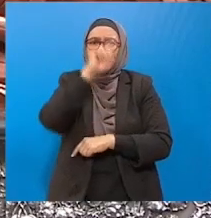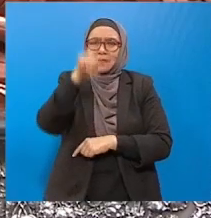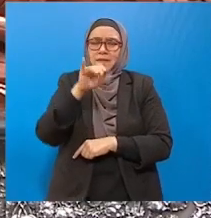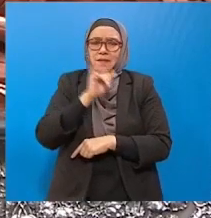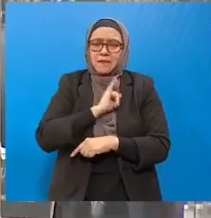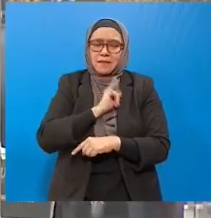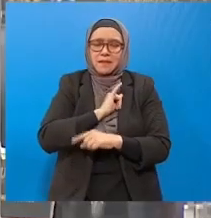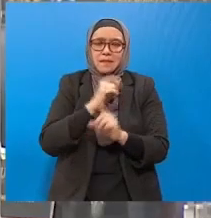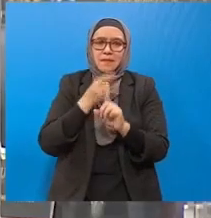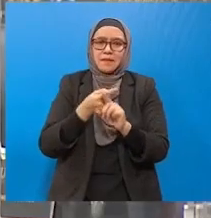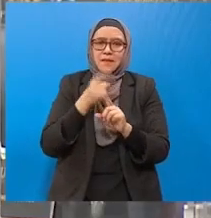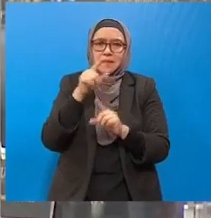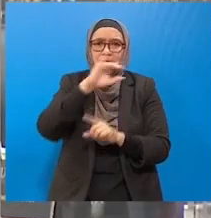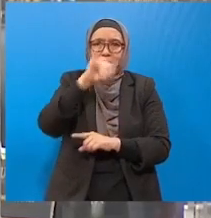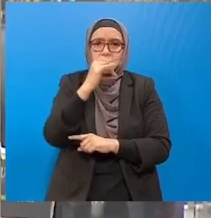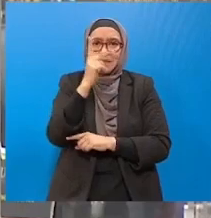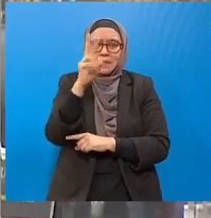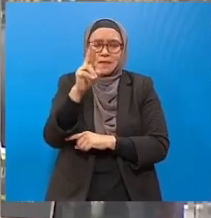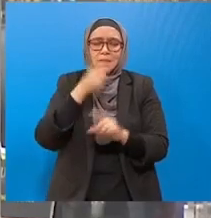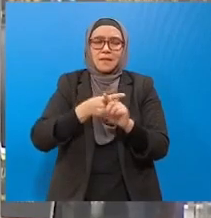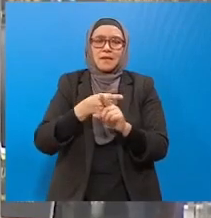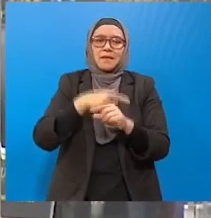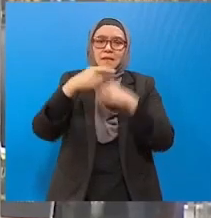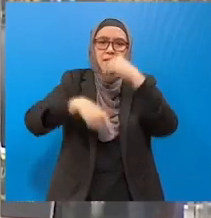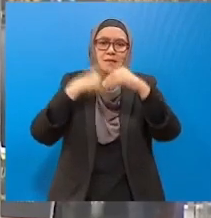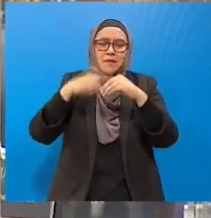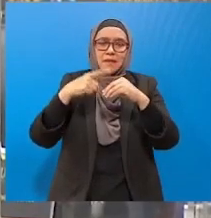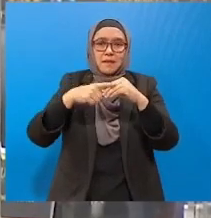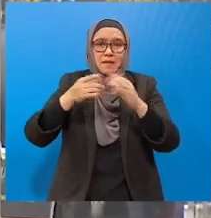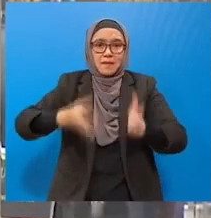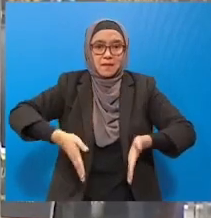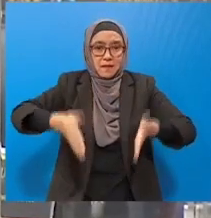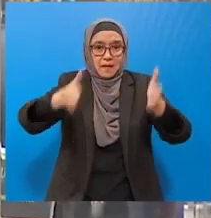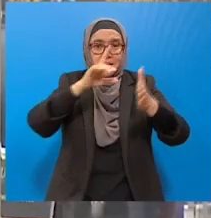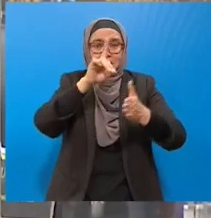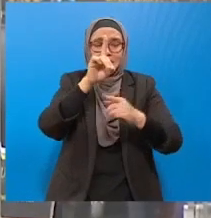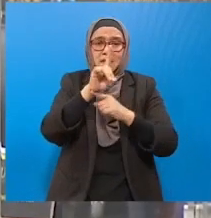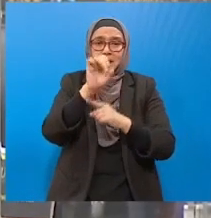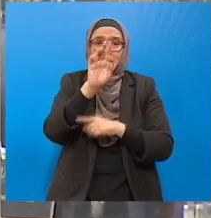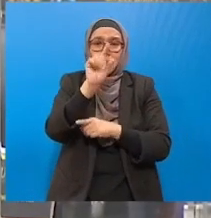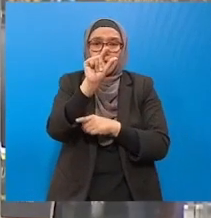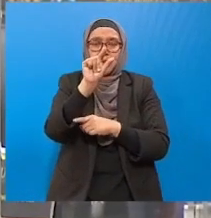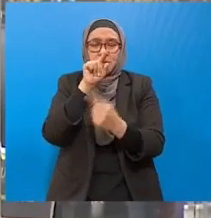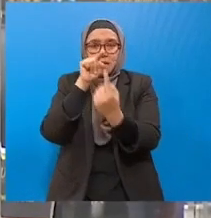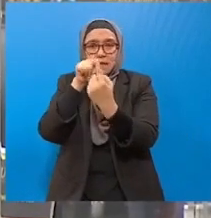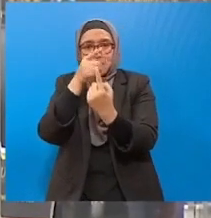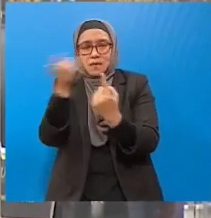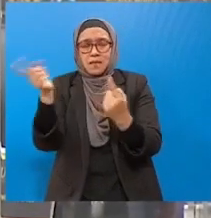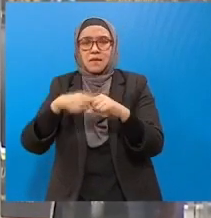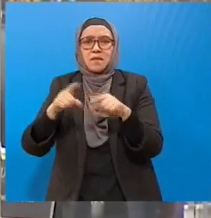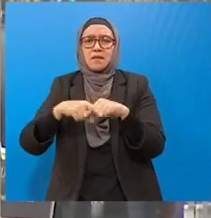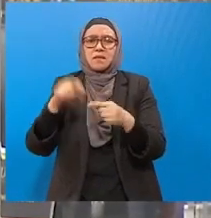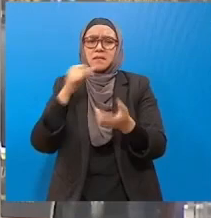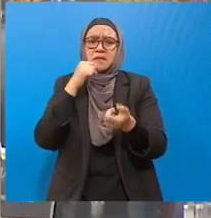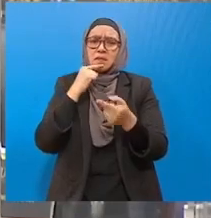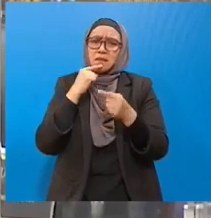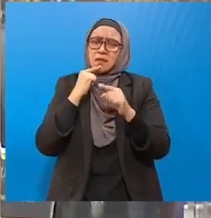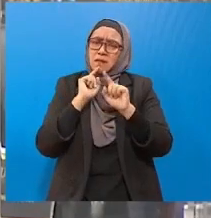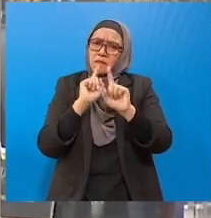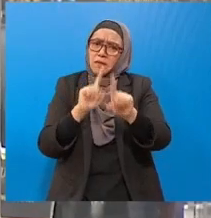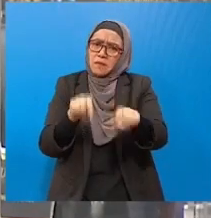berkaitan Jalan gabung kicauan dalam jawaban tertulis pihak Kementerian menyatakan jalan tersebut adalah Jalan Negeri yaitu